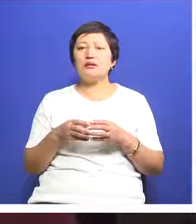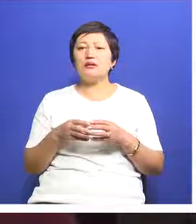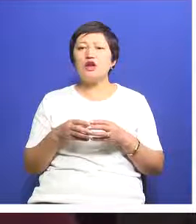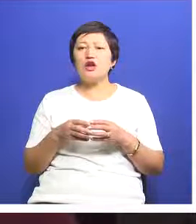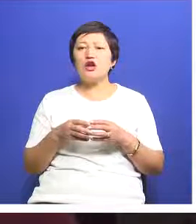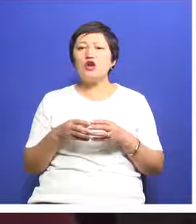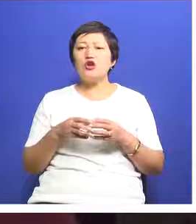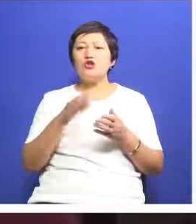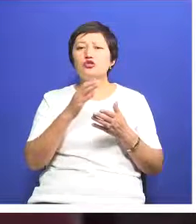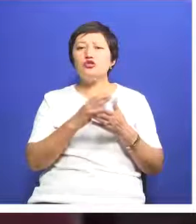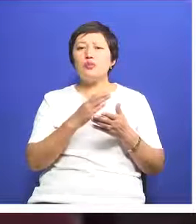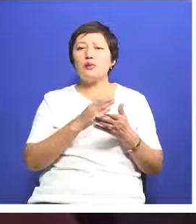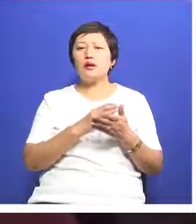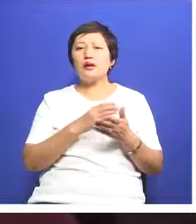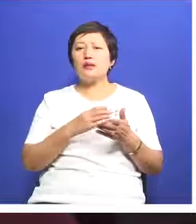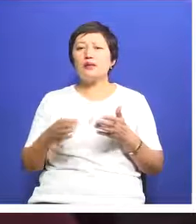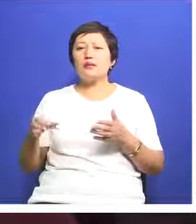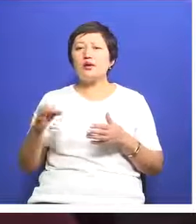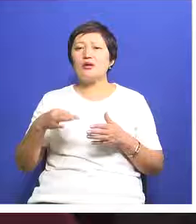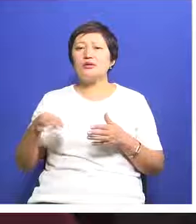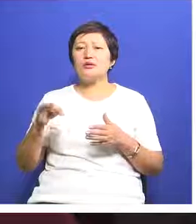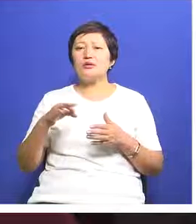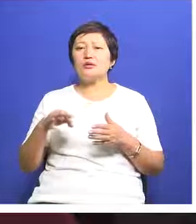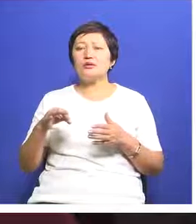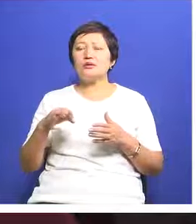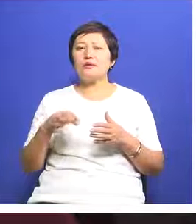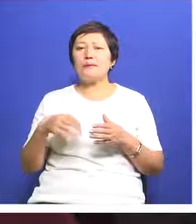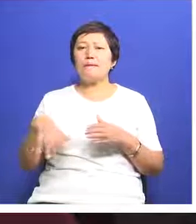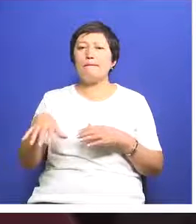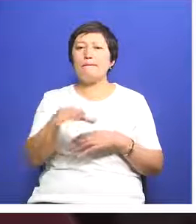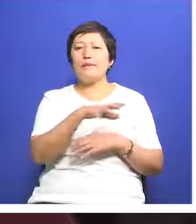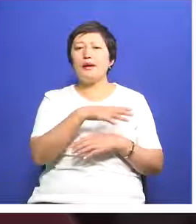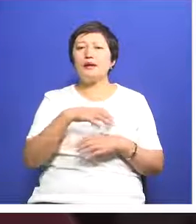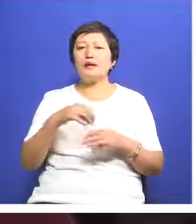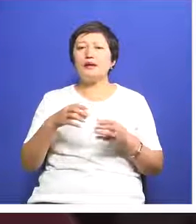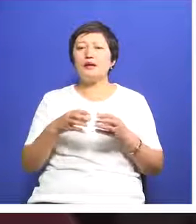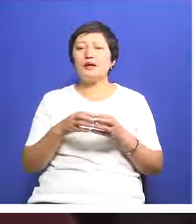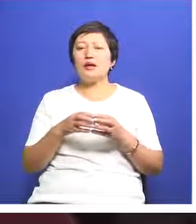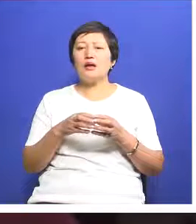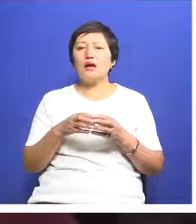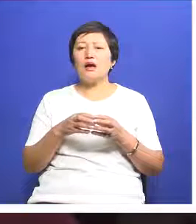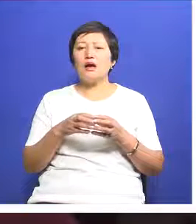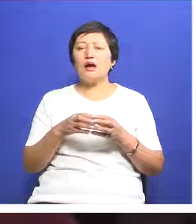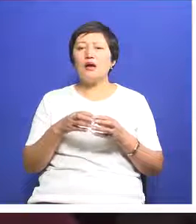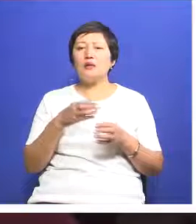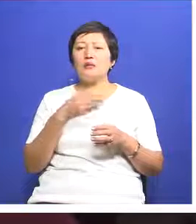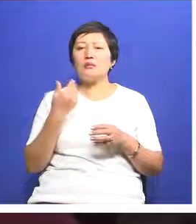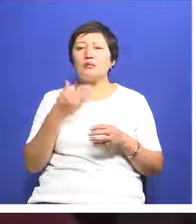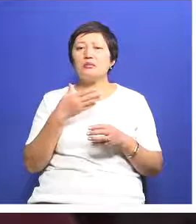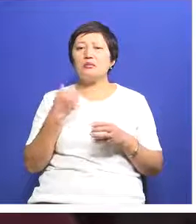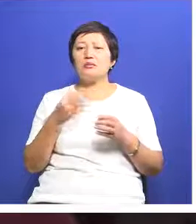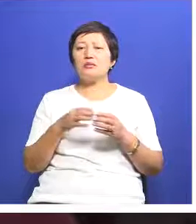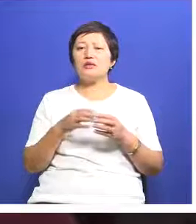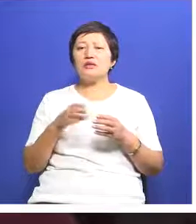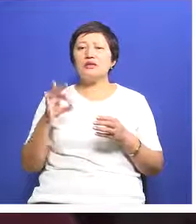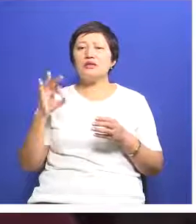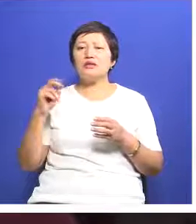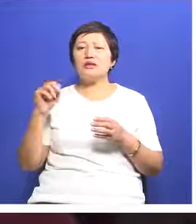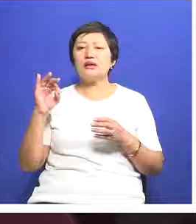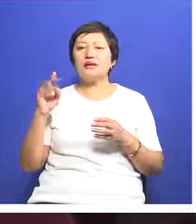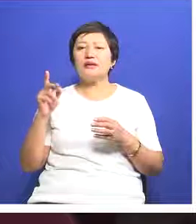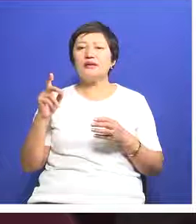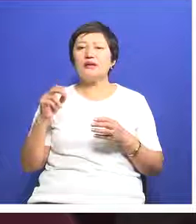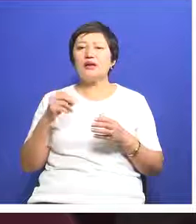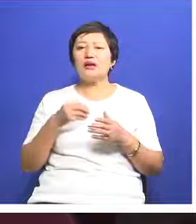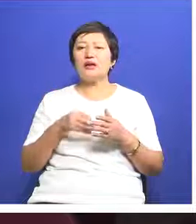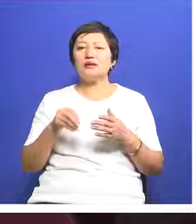жобаға кіріп, аудандық бюджетке кіріп, бәрі енді құрылады деген әлі осы оға дейін қол жоқ. ЖКГ-да жатыр,